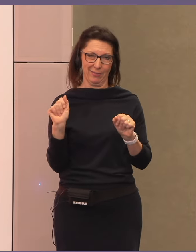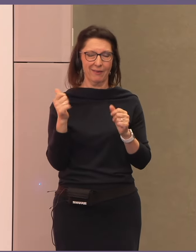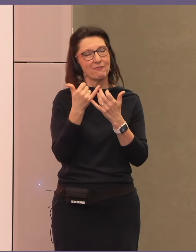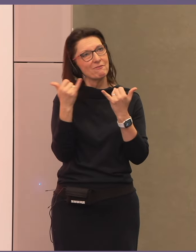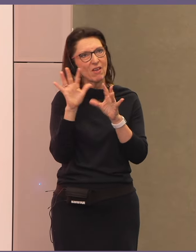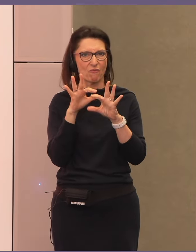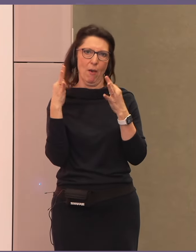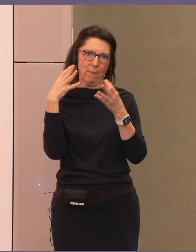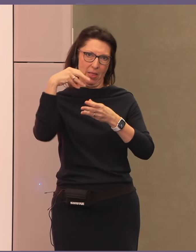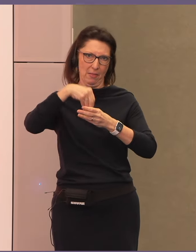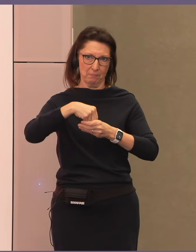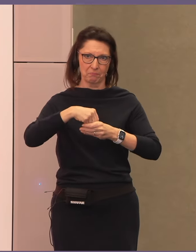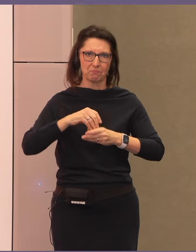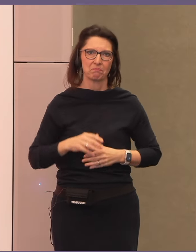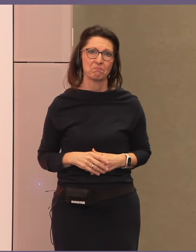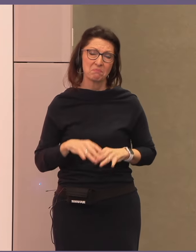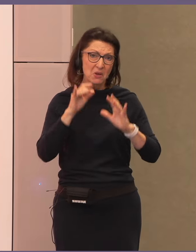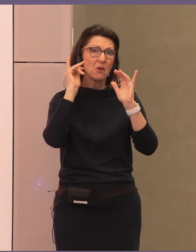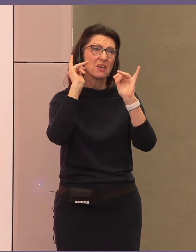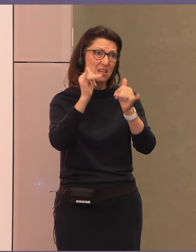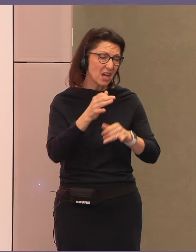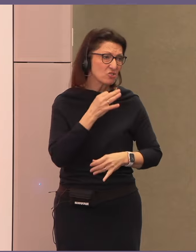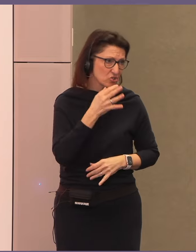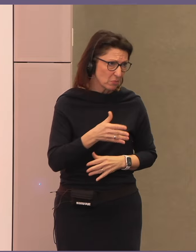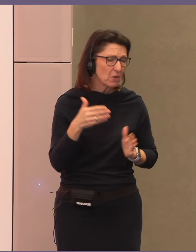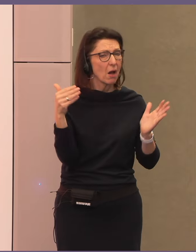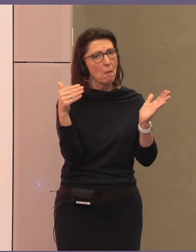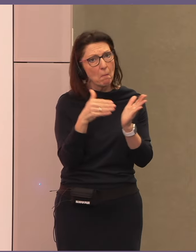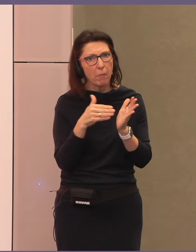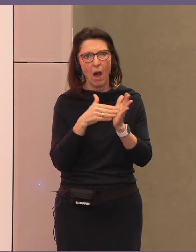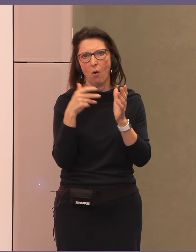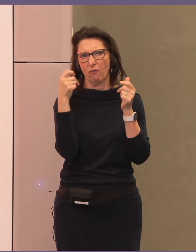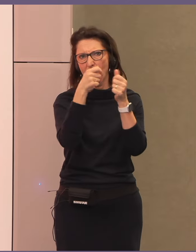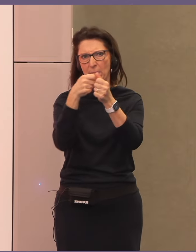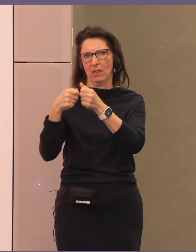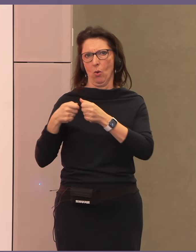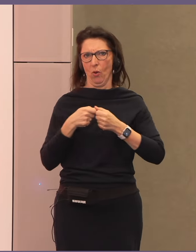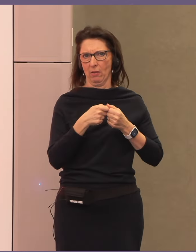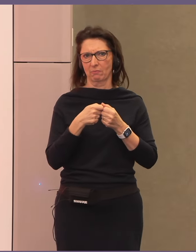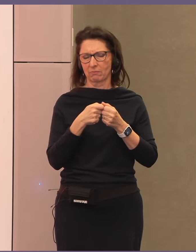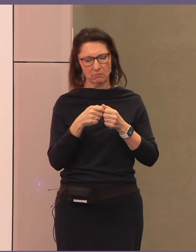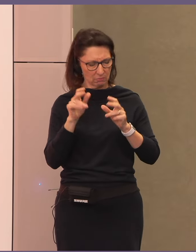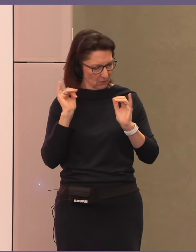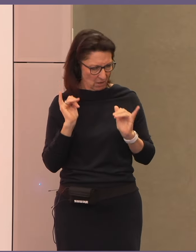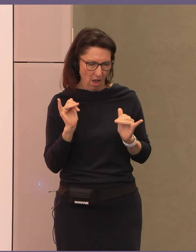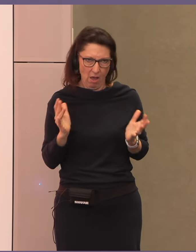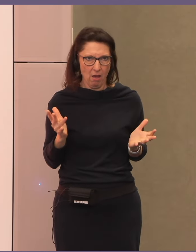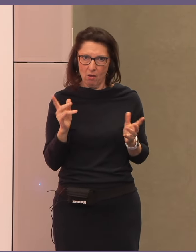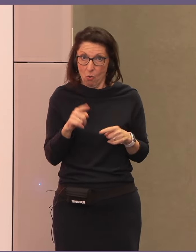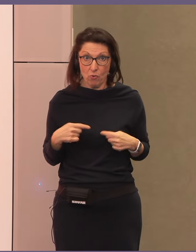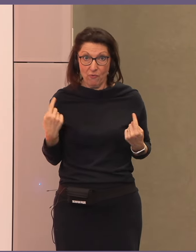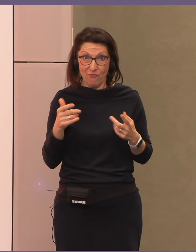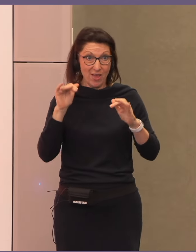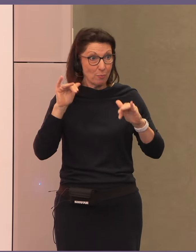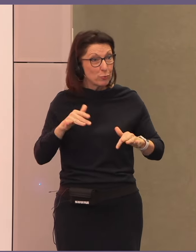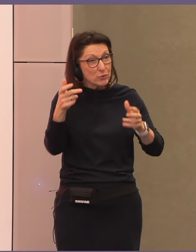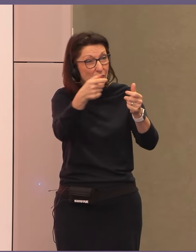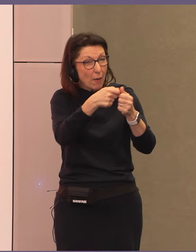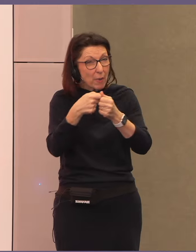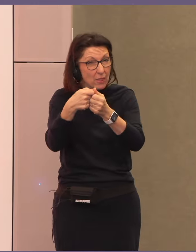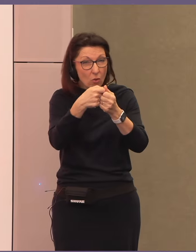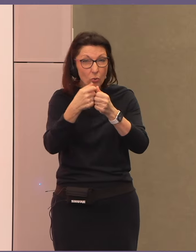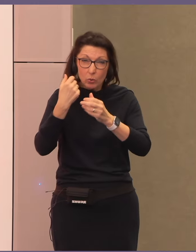Bündnispartnerinnen, ja die braucht es und andersrum gesagt auch Bündnisse brauchen unsere Unterstützung und das ist eine